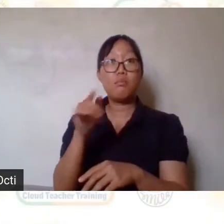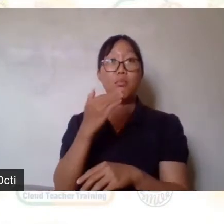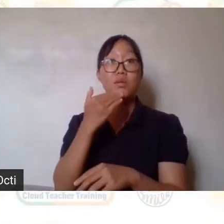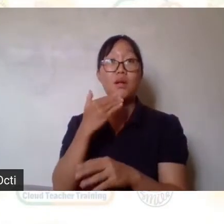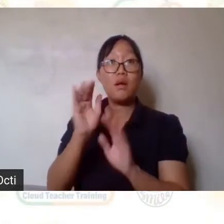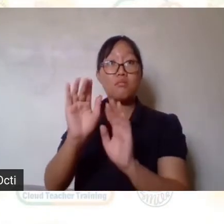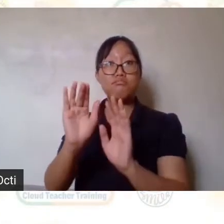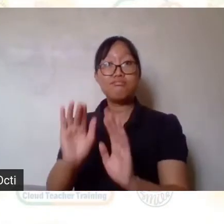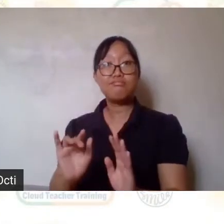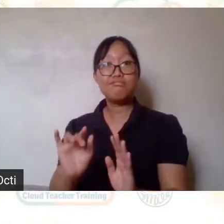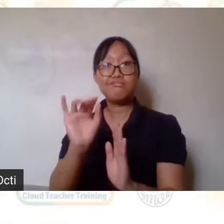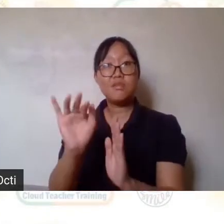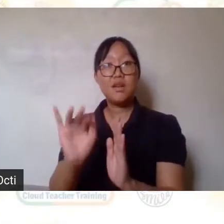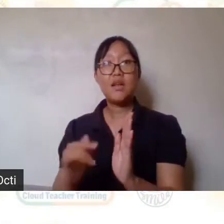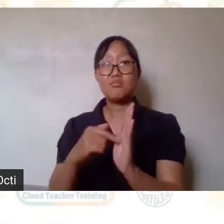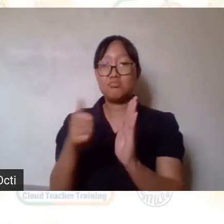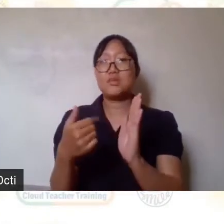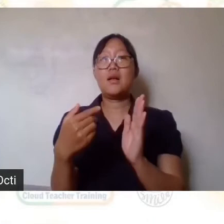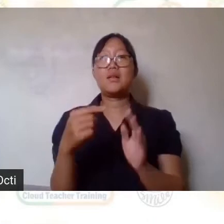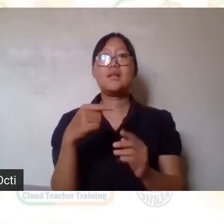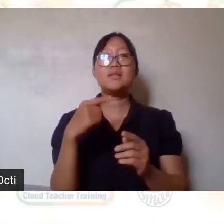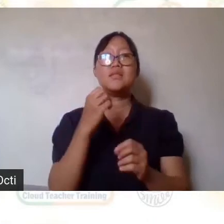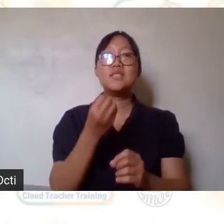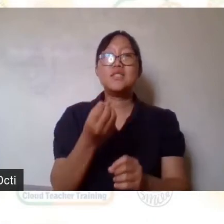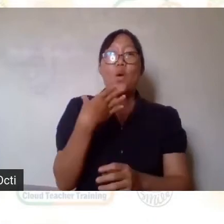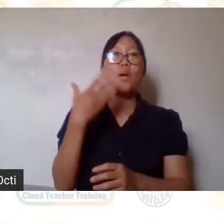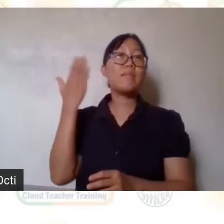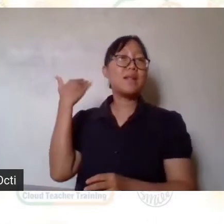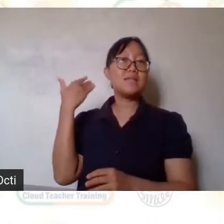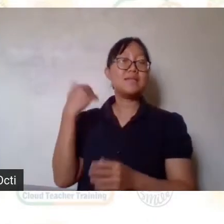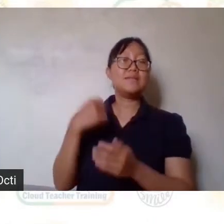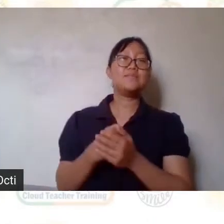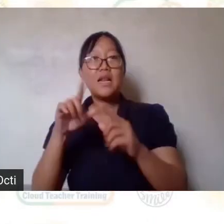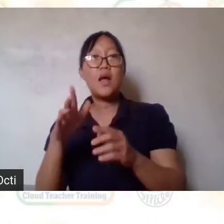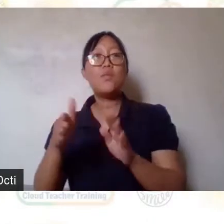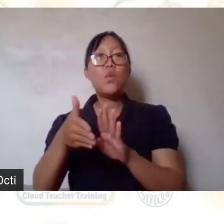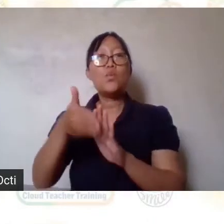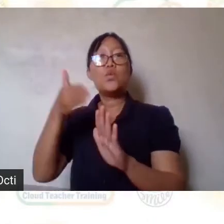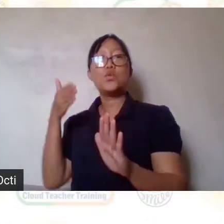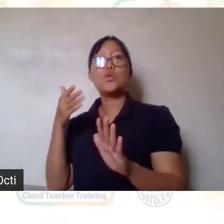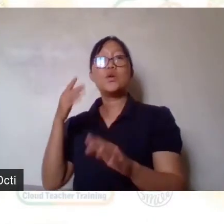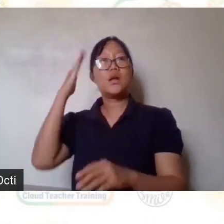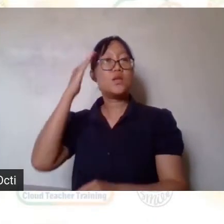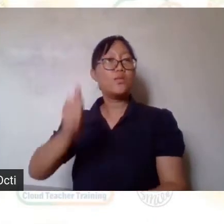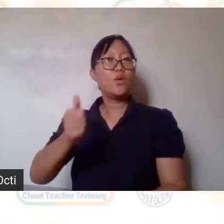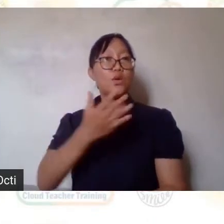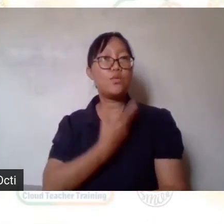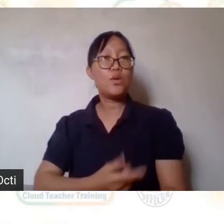kembali ya. Baik, saya Lina Kurniati undur diri. Terima kasih. Assalamualaikum warahmatullahi wabarakatuh. Sampai berjumpa kembali.